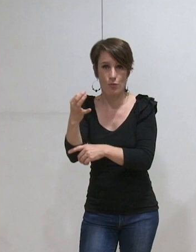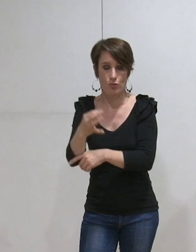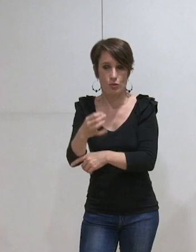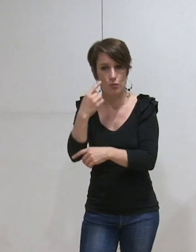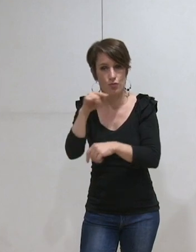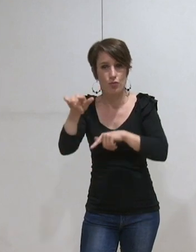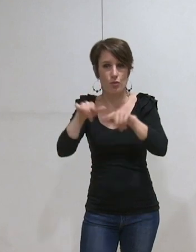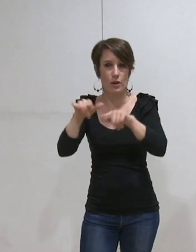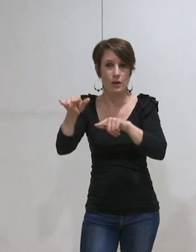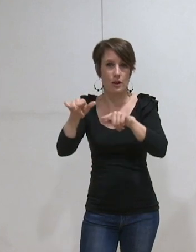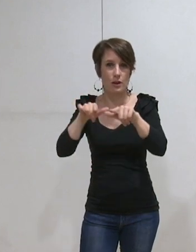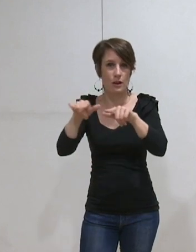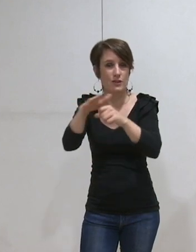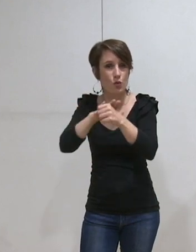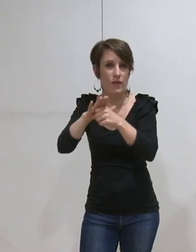logements